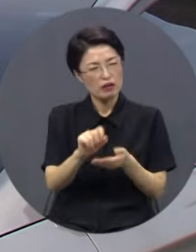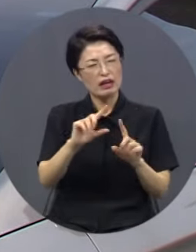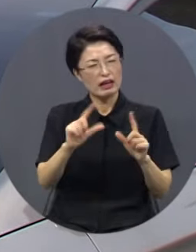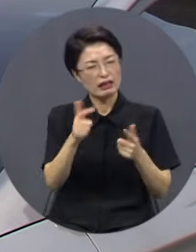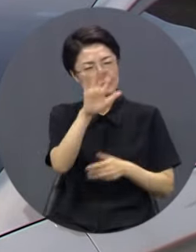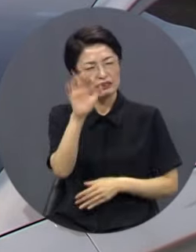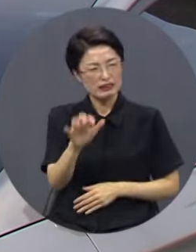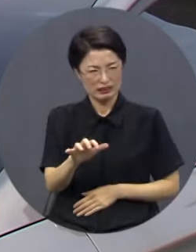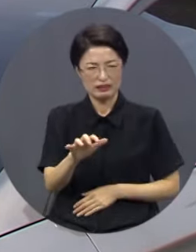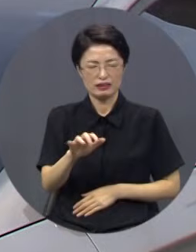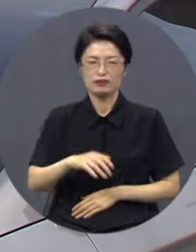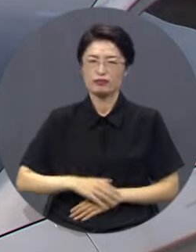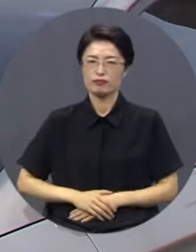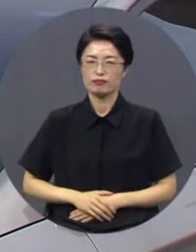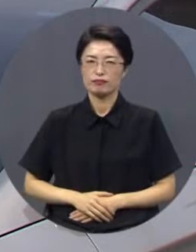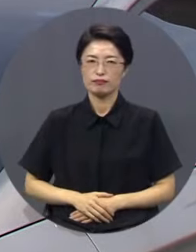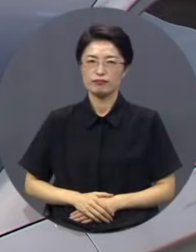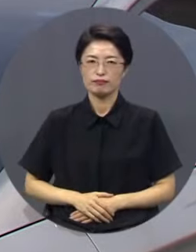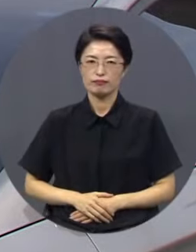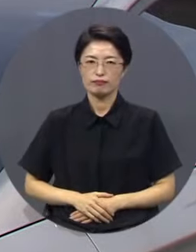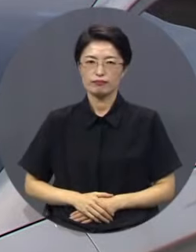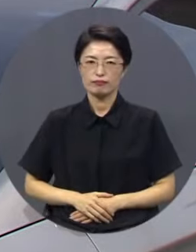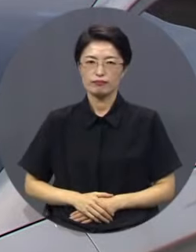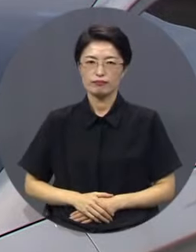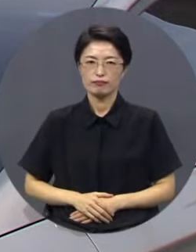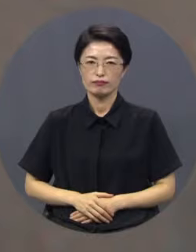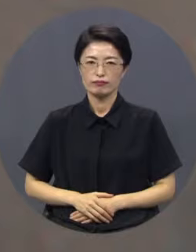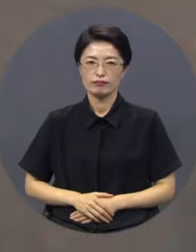됩니다 MBC 뉴스 박지현입니다